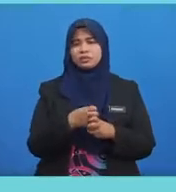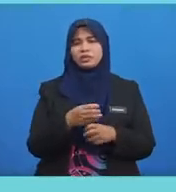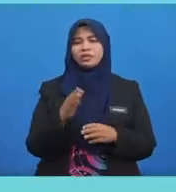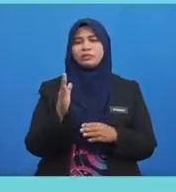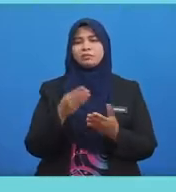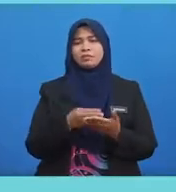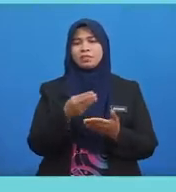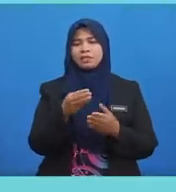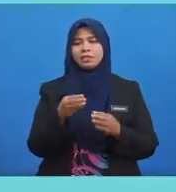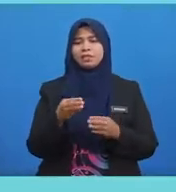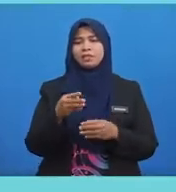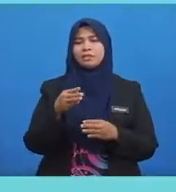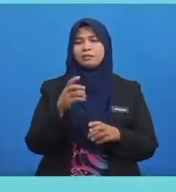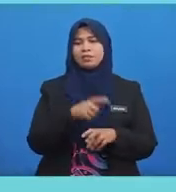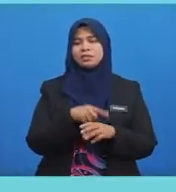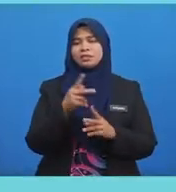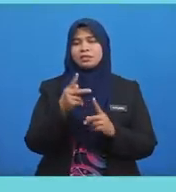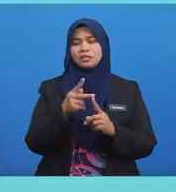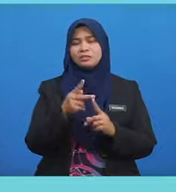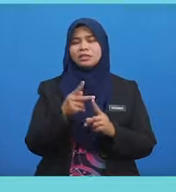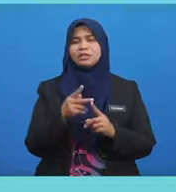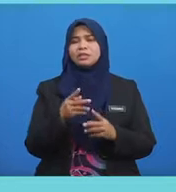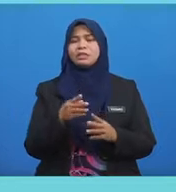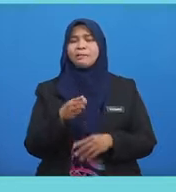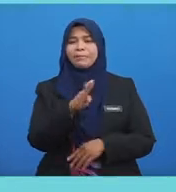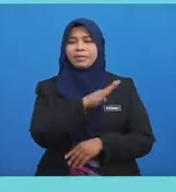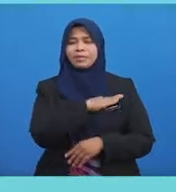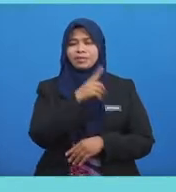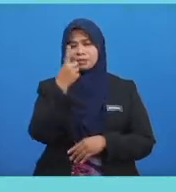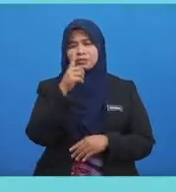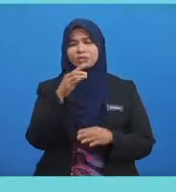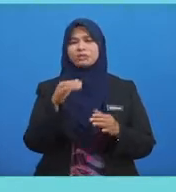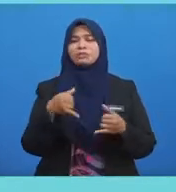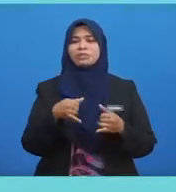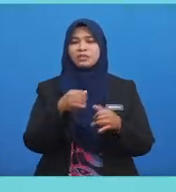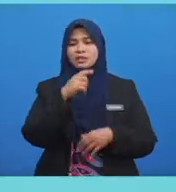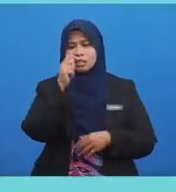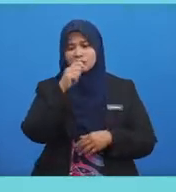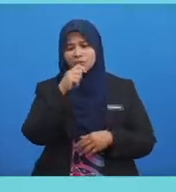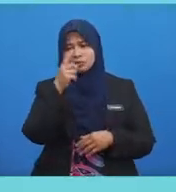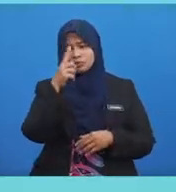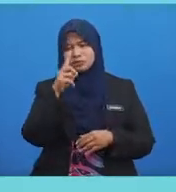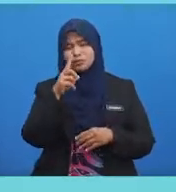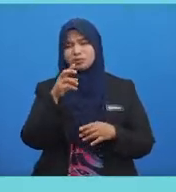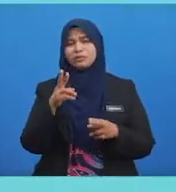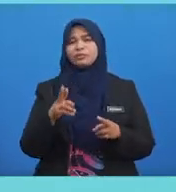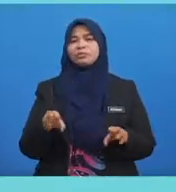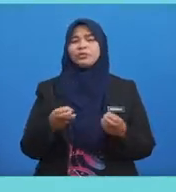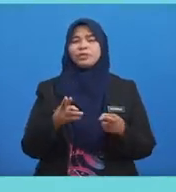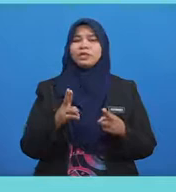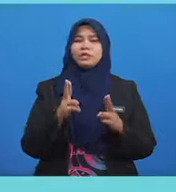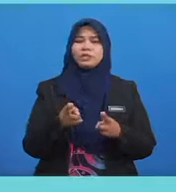memberi peluang kepada British untuk menjalankan muslihatnya bagi meneruskan rancangan